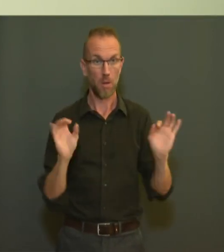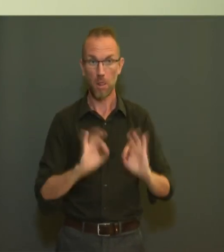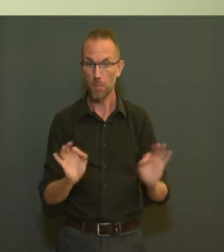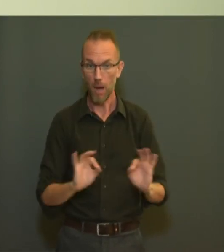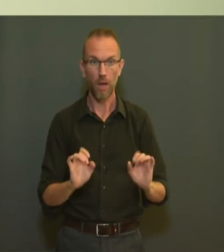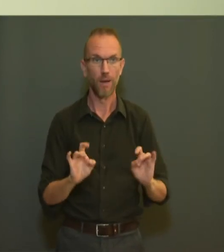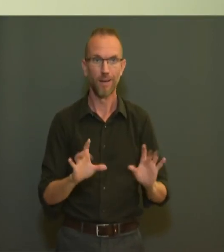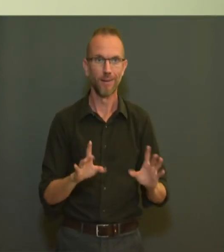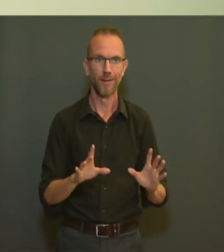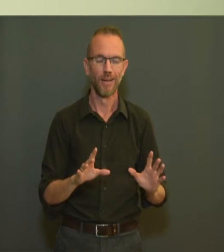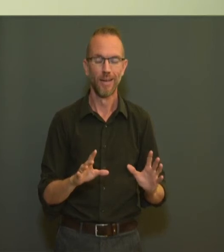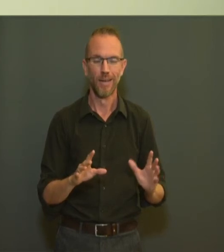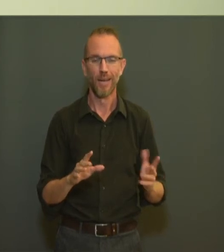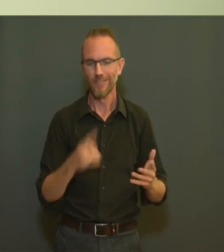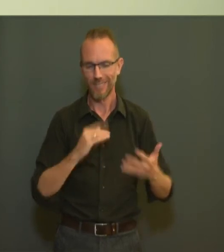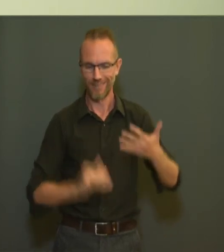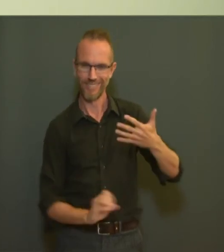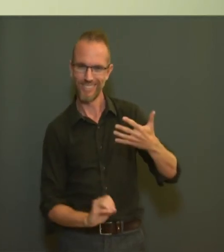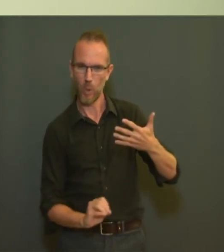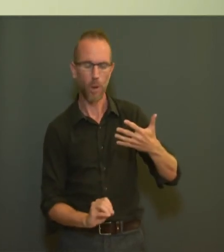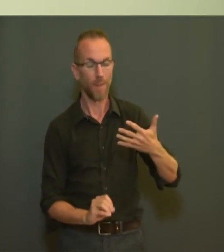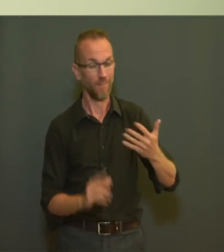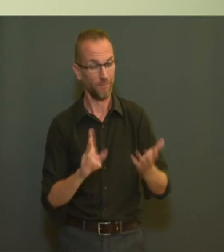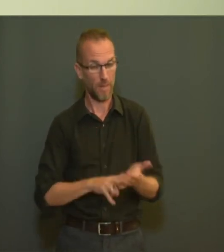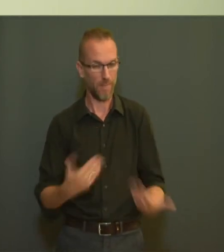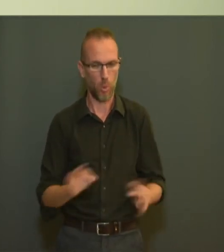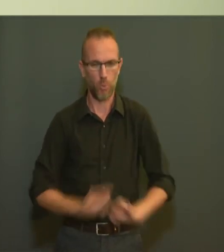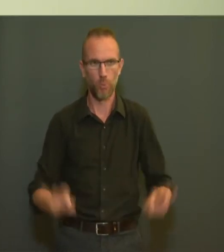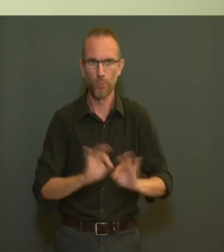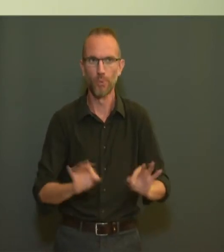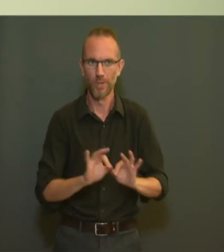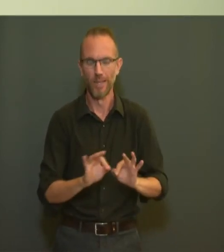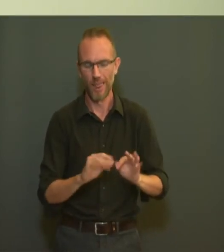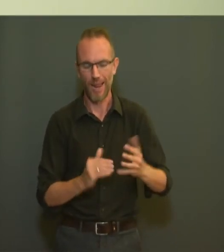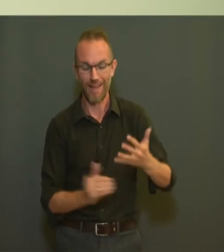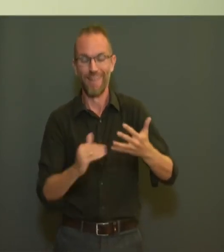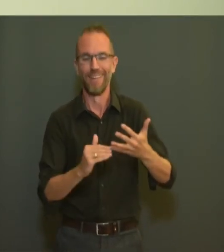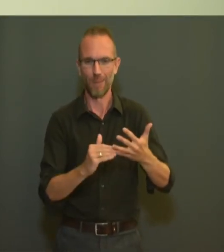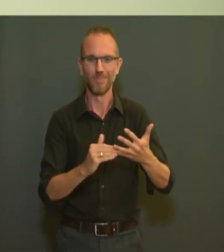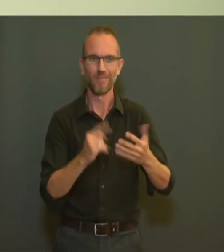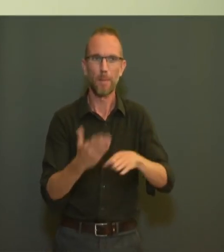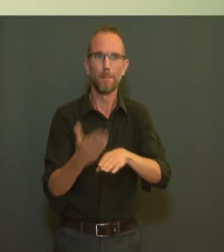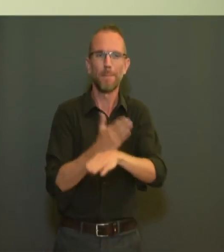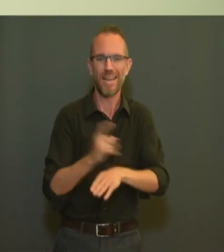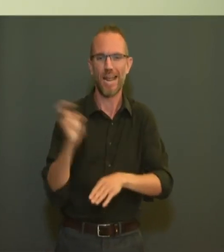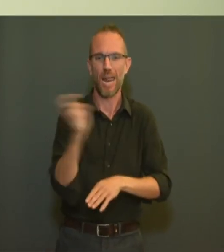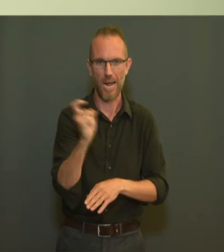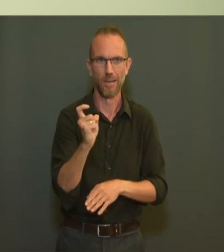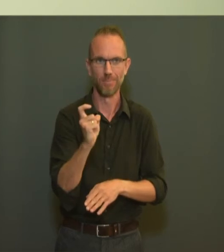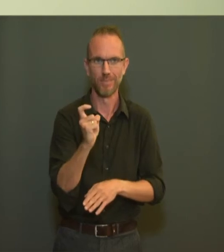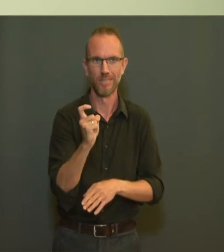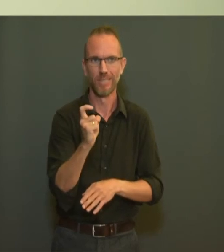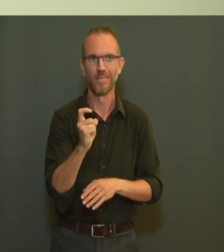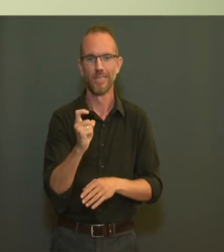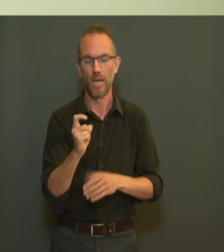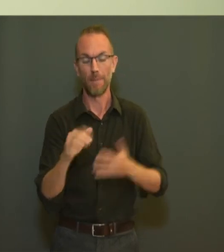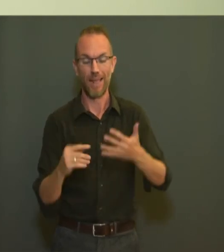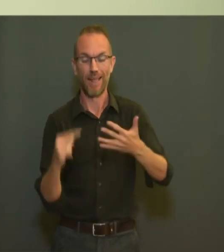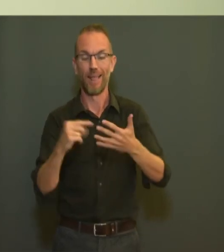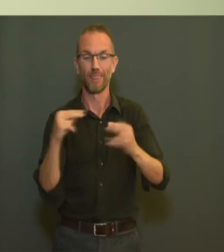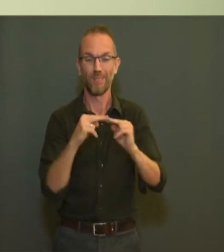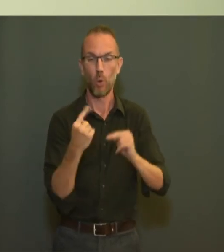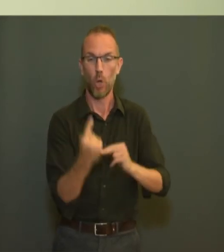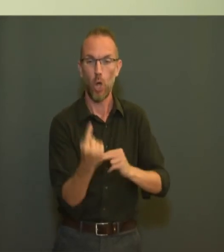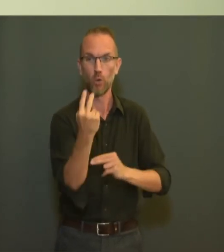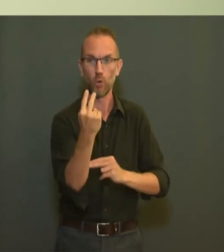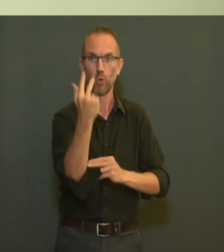niveau de pré-alarme et un niveau d'alarme qui est gradé à ce moment-là de 1 à 4.